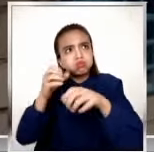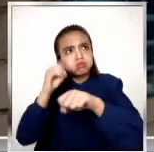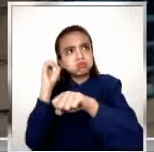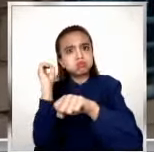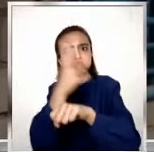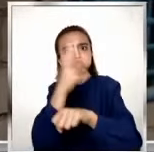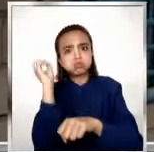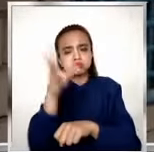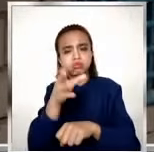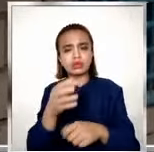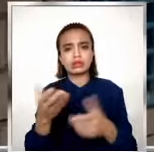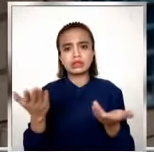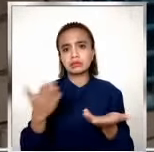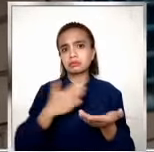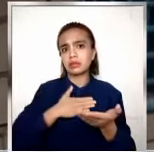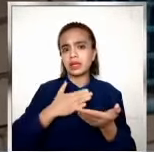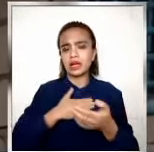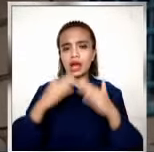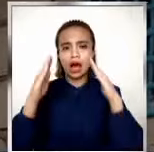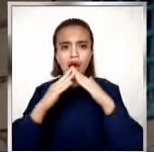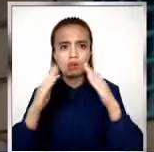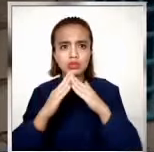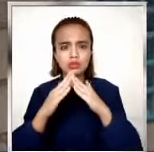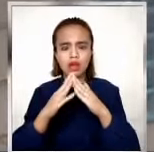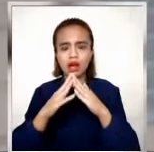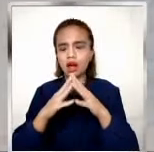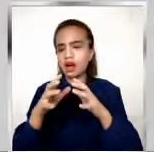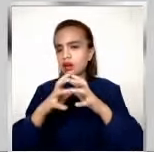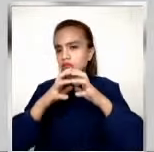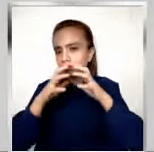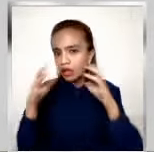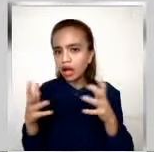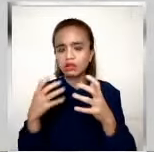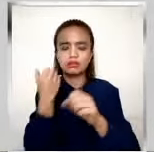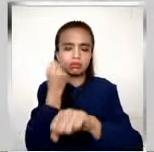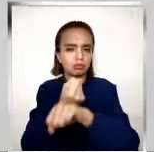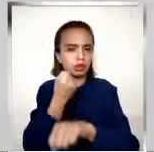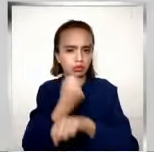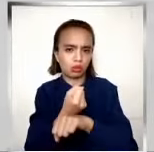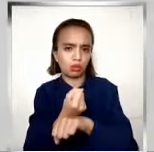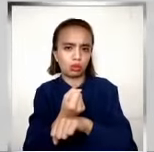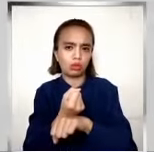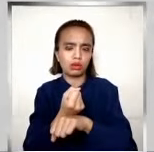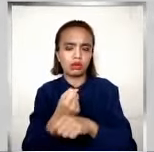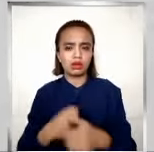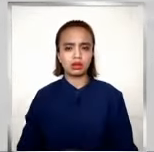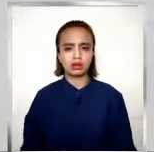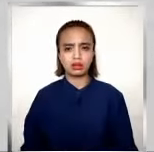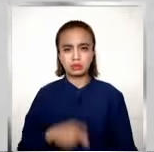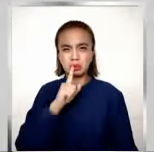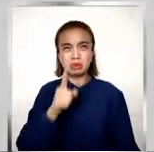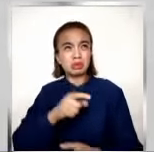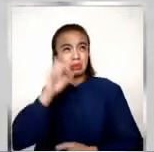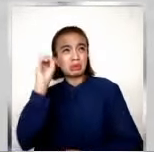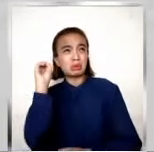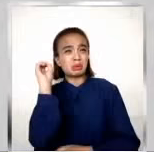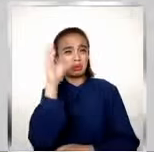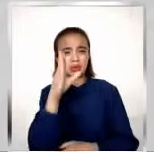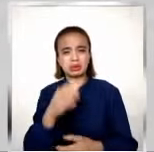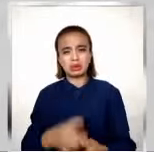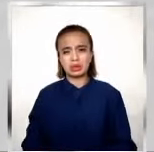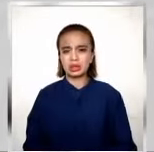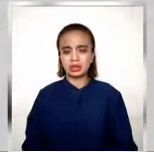aking bahay, ang lalaki po ng bato, papunta po sa gate nila, mataas po yun. Mm-hmm. Lugog yung nanay niya doon, paano